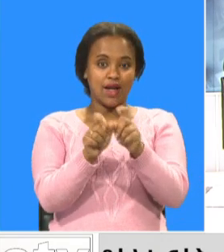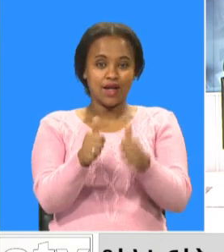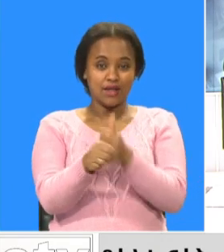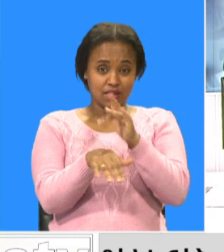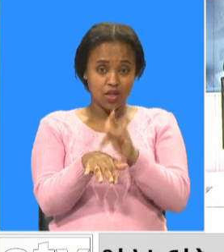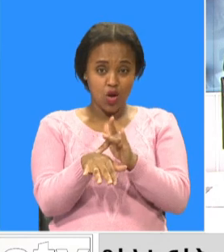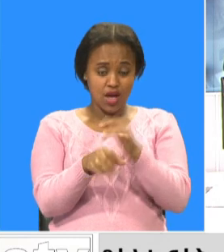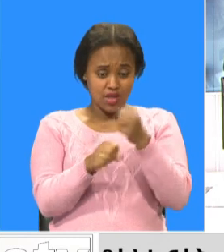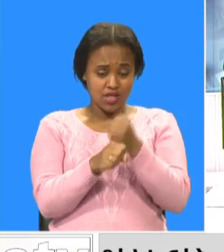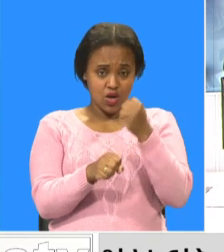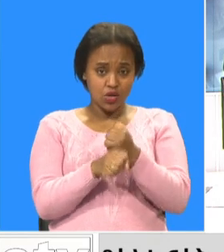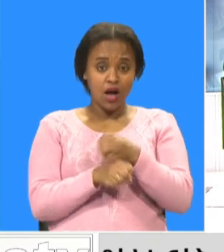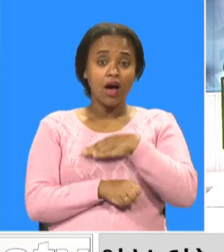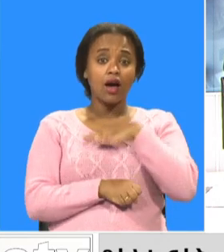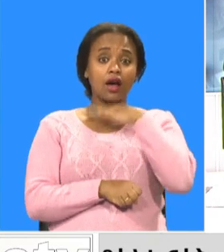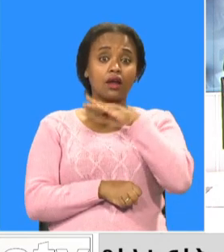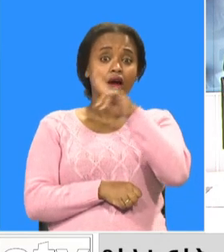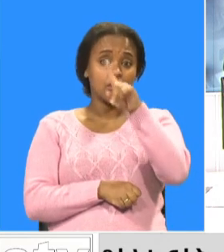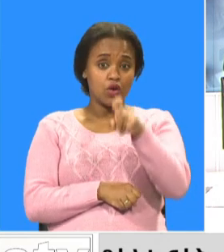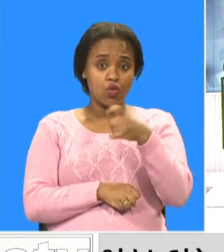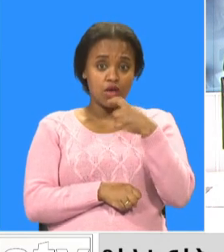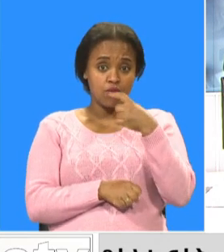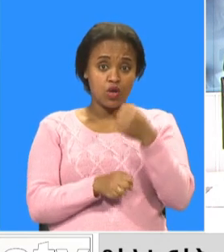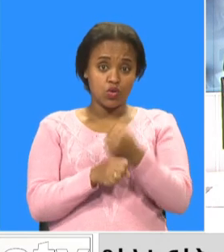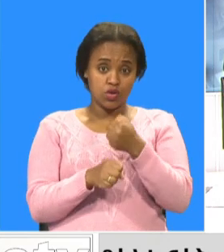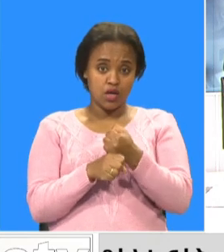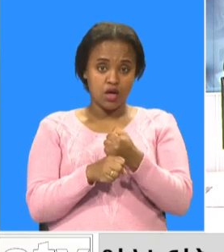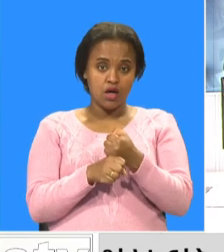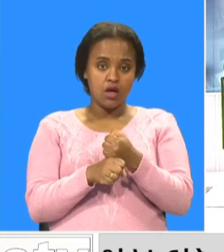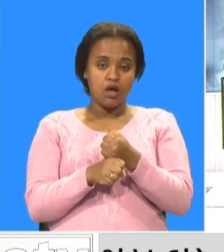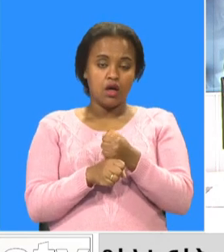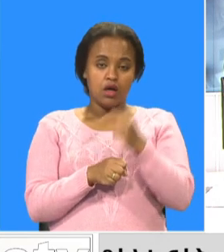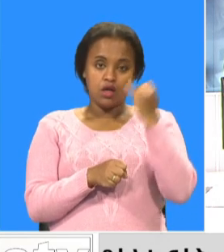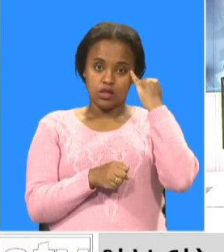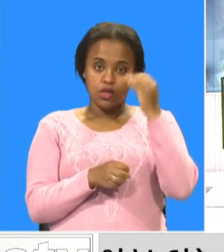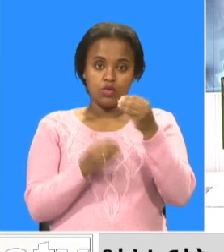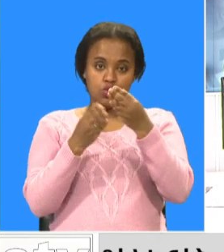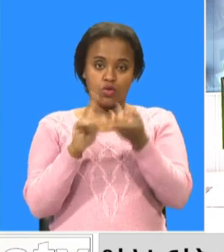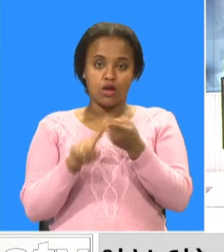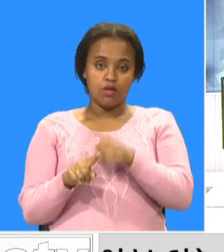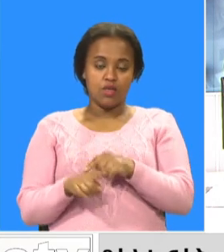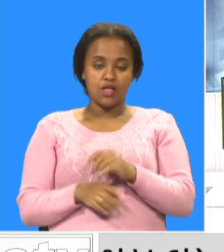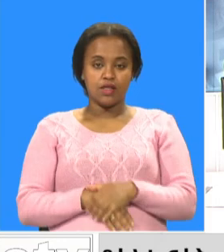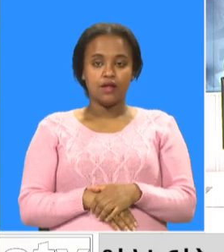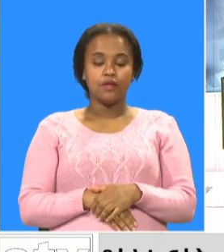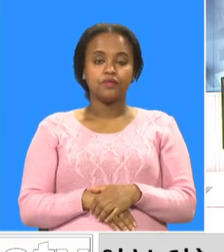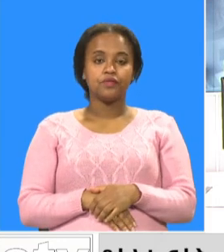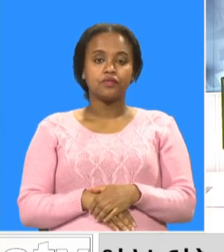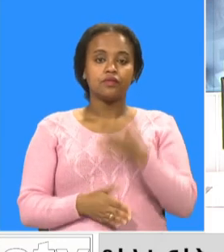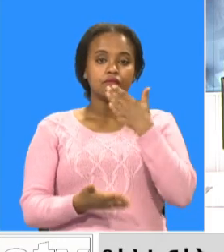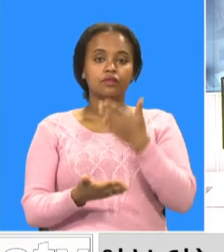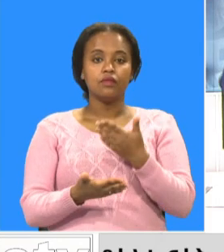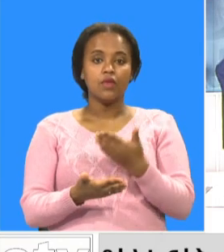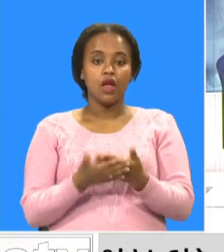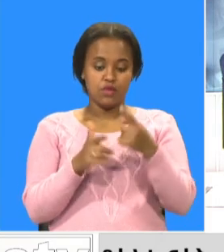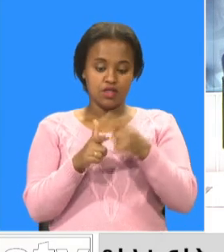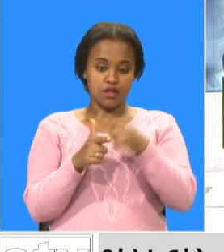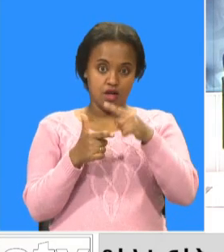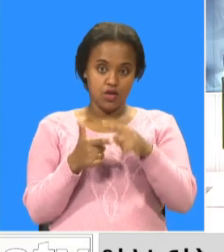ማለት ይቻላል የሚለውን በተወሰነ ደረጃ ሀሳብ ልስጥና ወደ መለሳል አቶ አብዱ። እሺ አመሰግናለሁ።